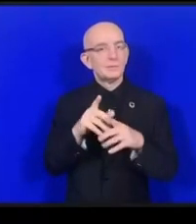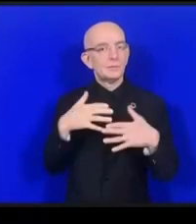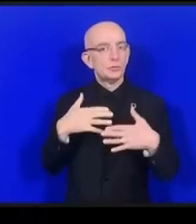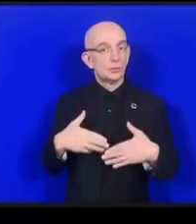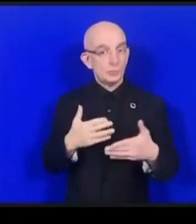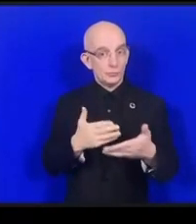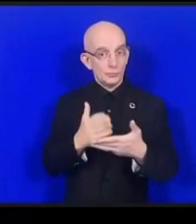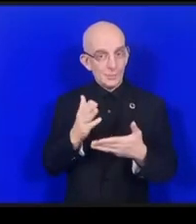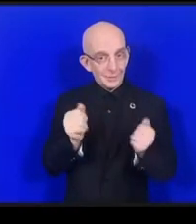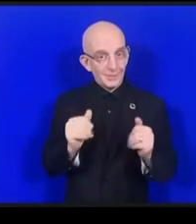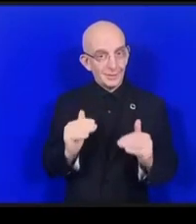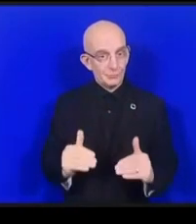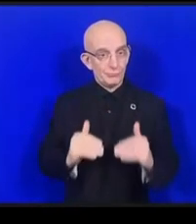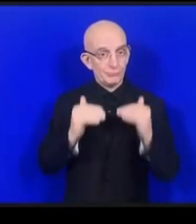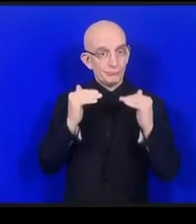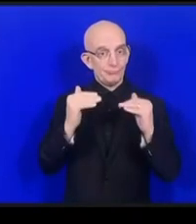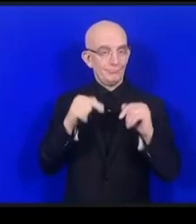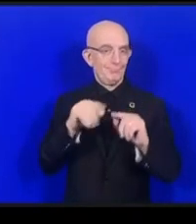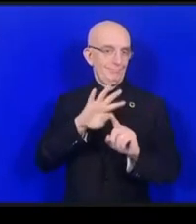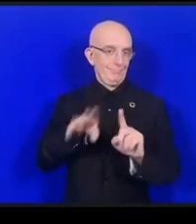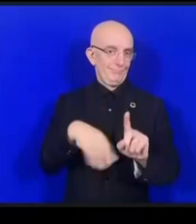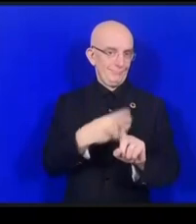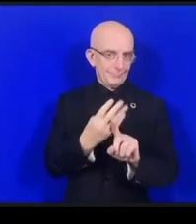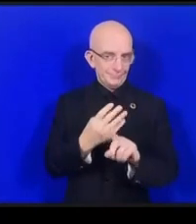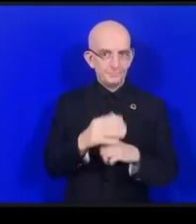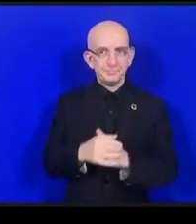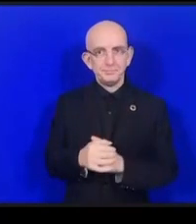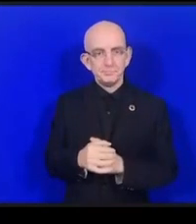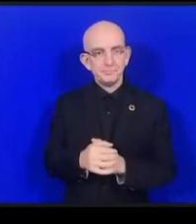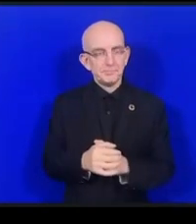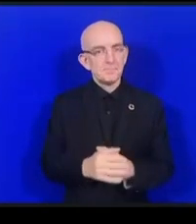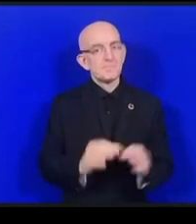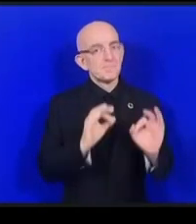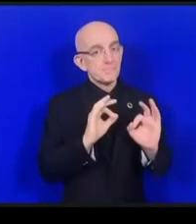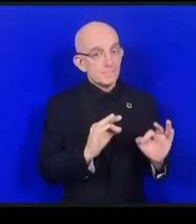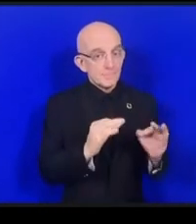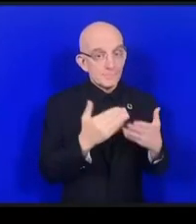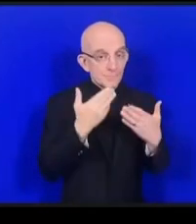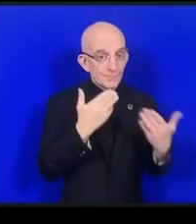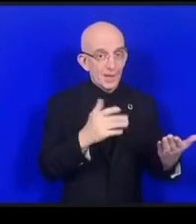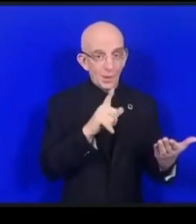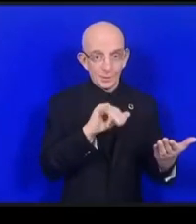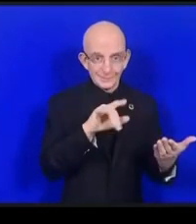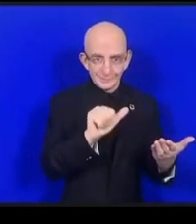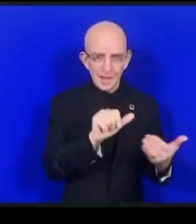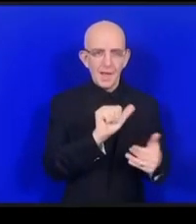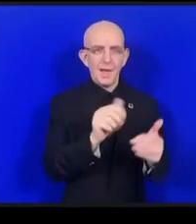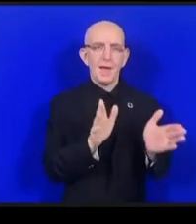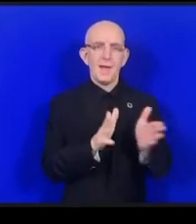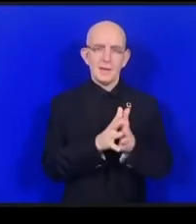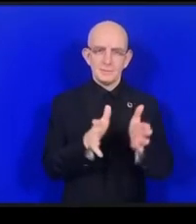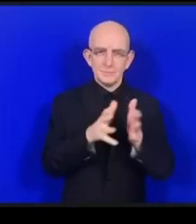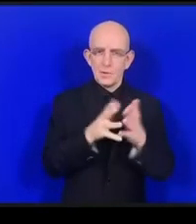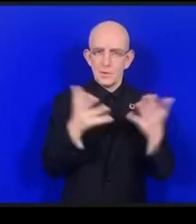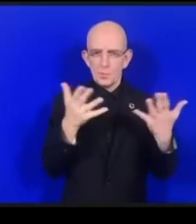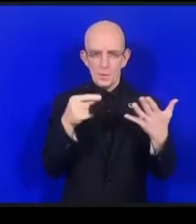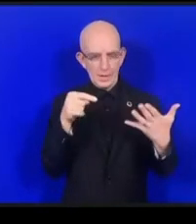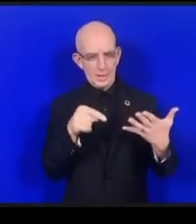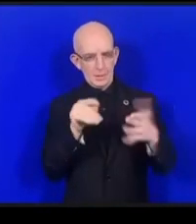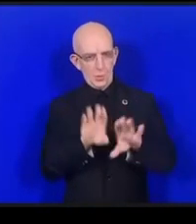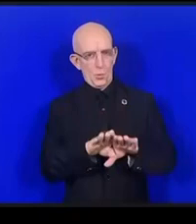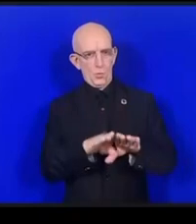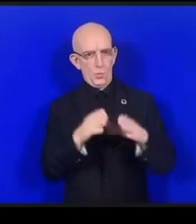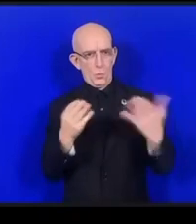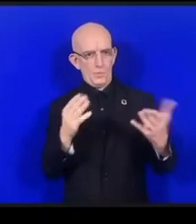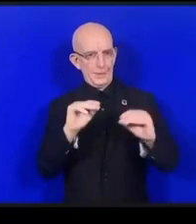спасибо Лиза за то что объяснили нам значимость понятия открытость в контексте образовательных